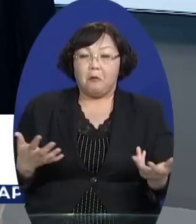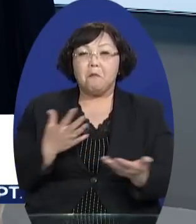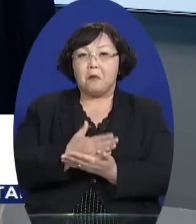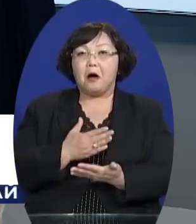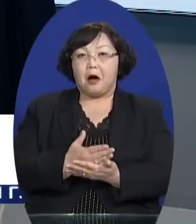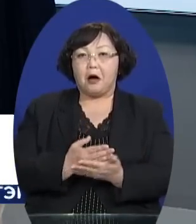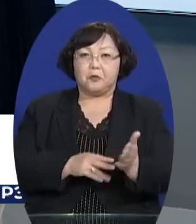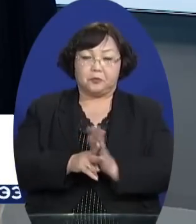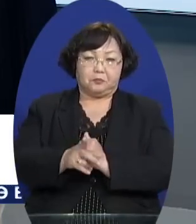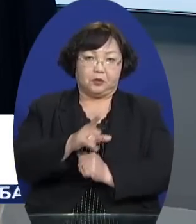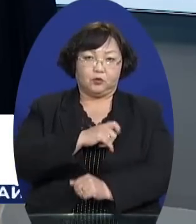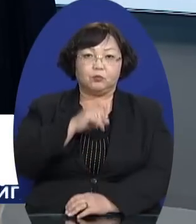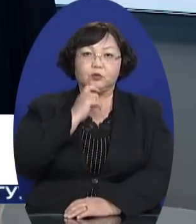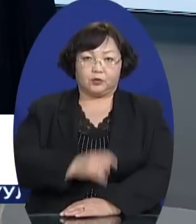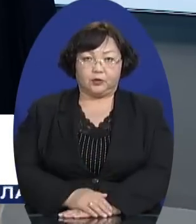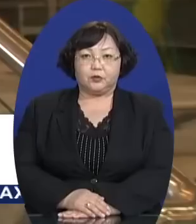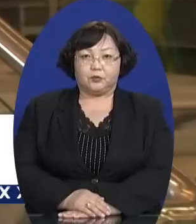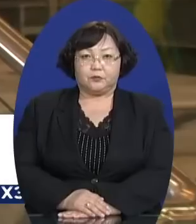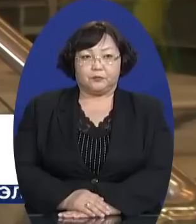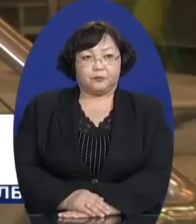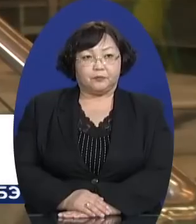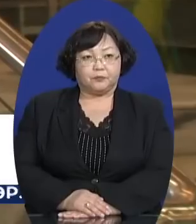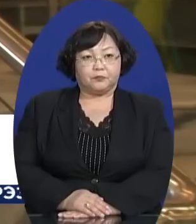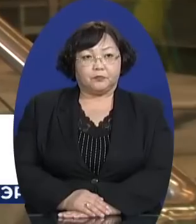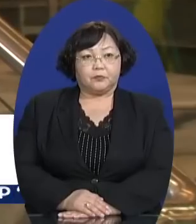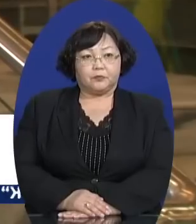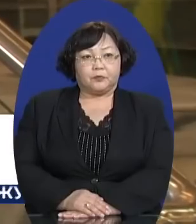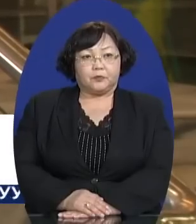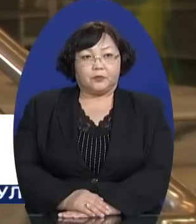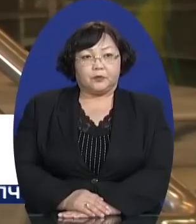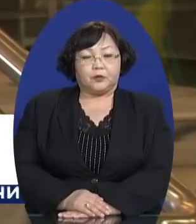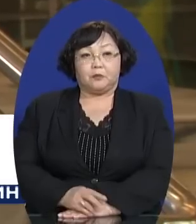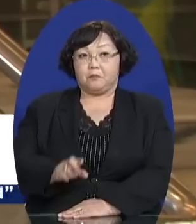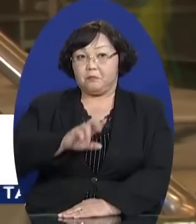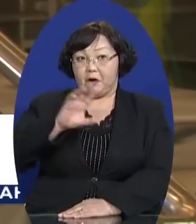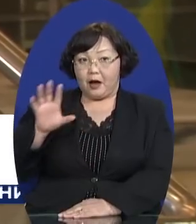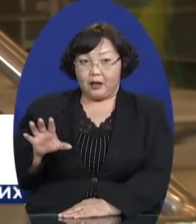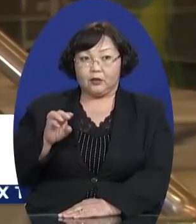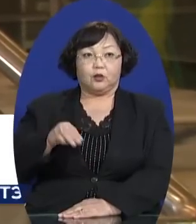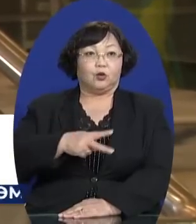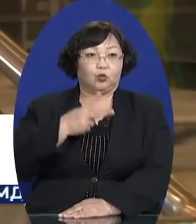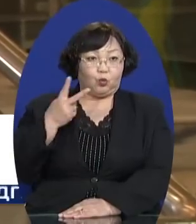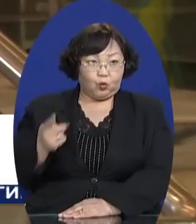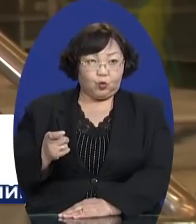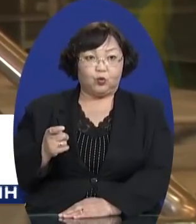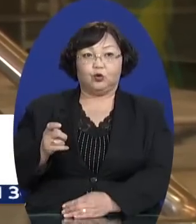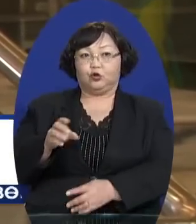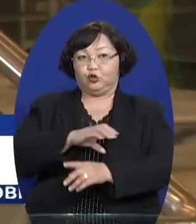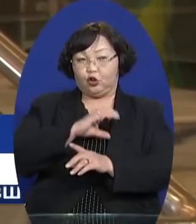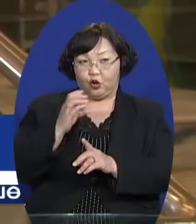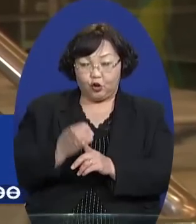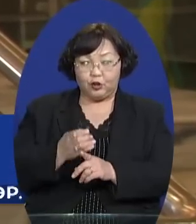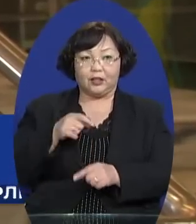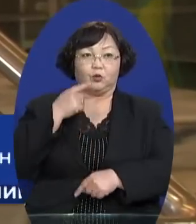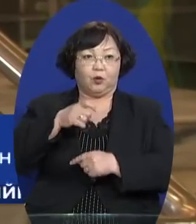ч мэрэгжилтнүүд онцолж байлаа. Өөрийнхөө байгаль түүх соёл тийм ээ. За энэ талаар одоо асар